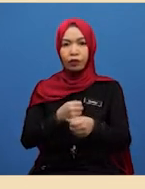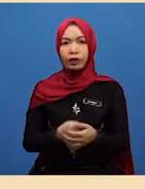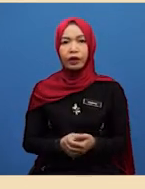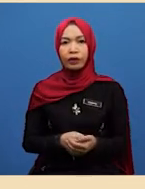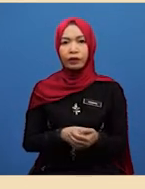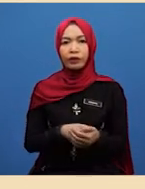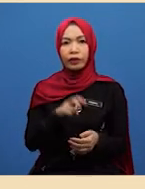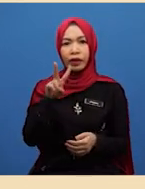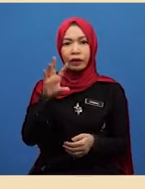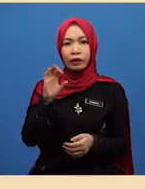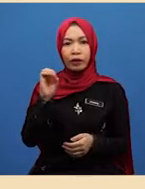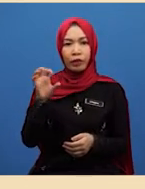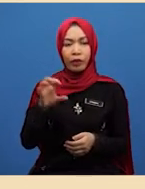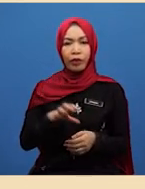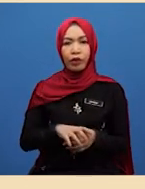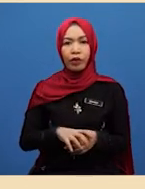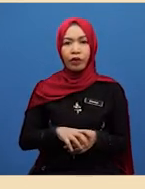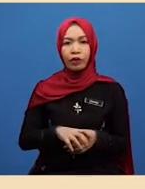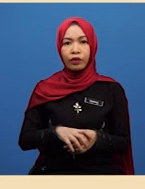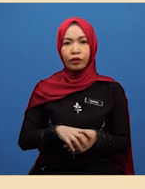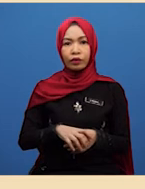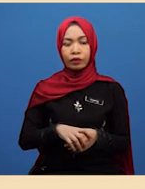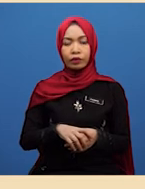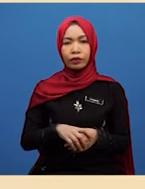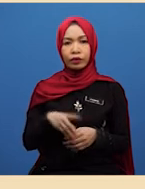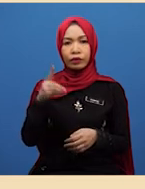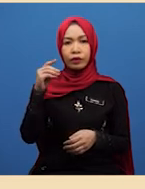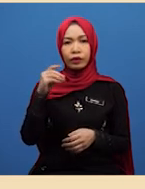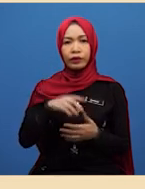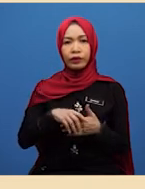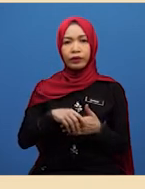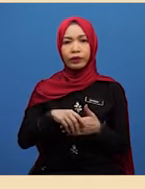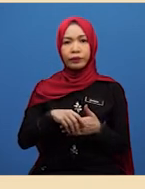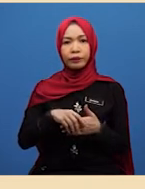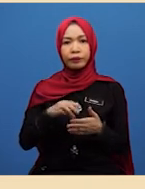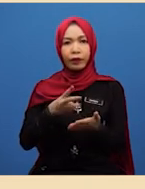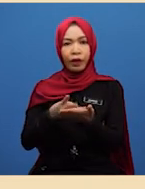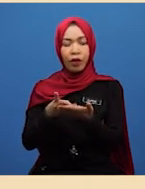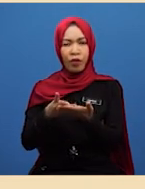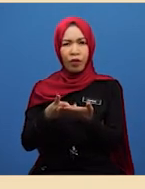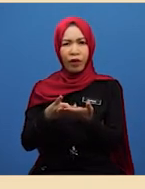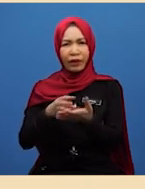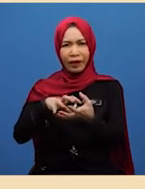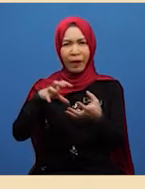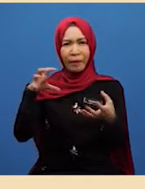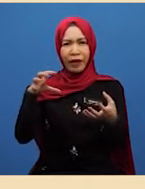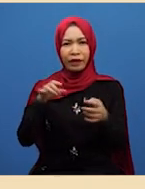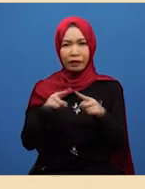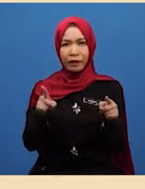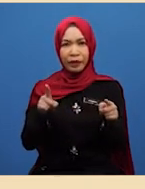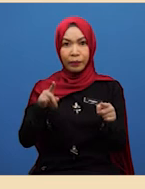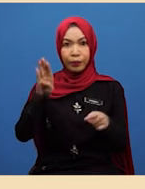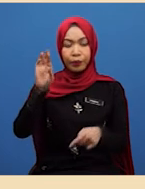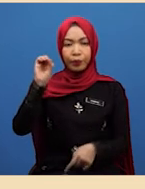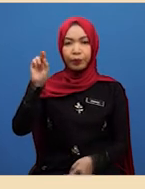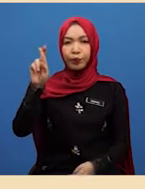$2,500 kepada Sultan Brunei. James Brooke tidak boleh campur tangan dalam hal